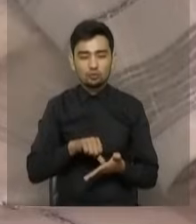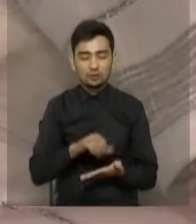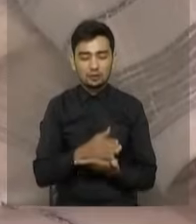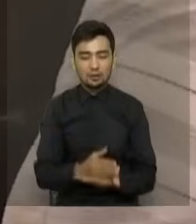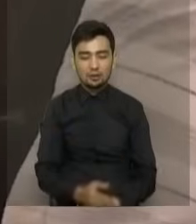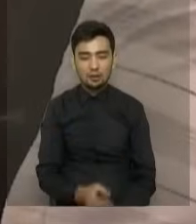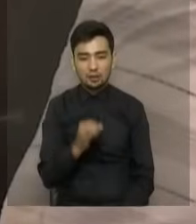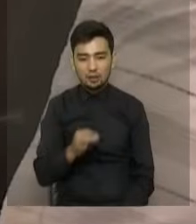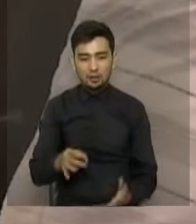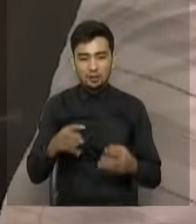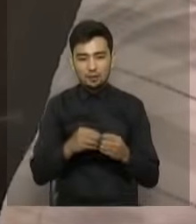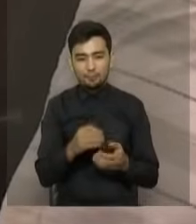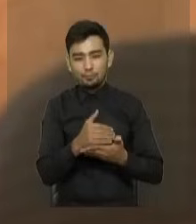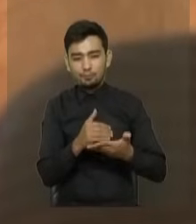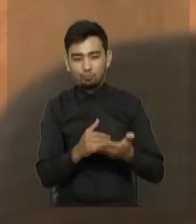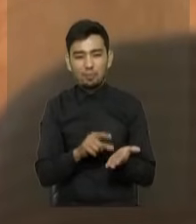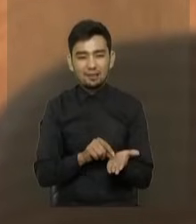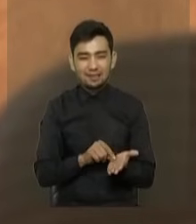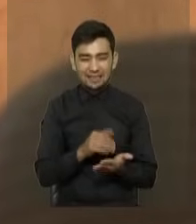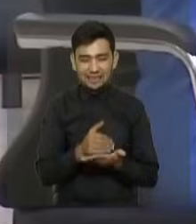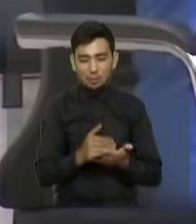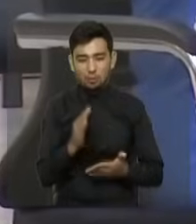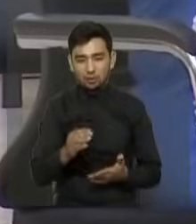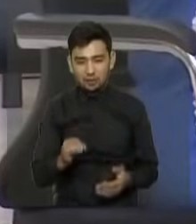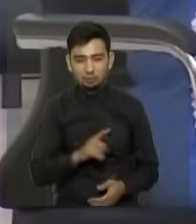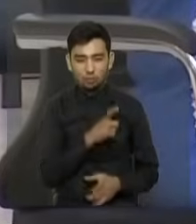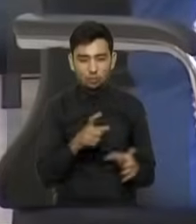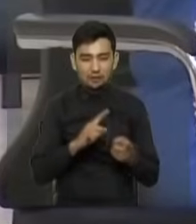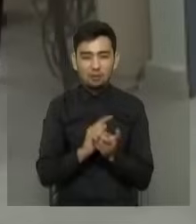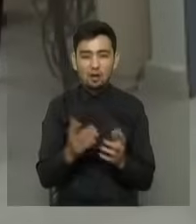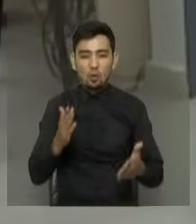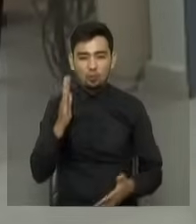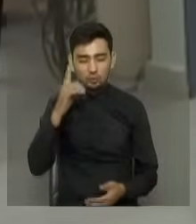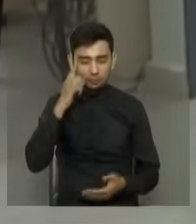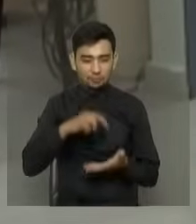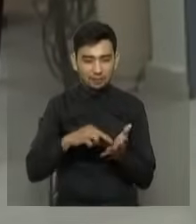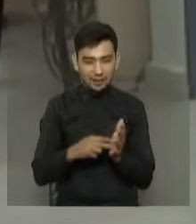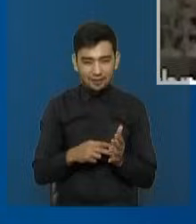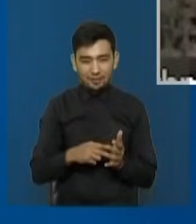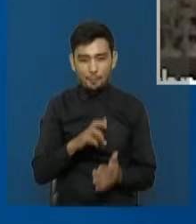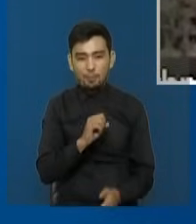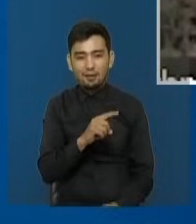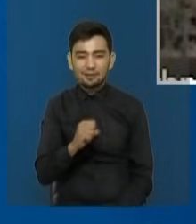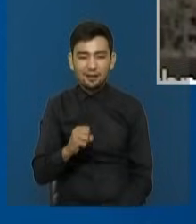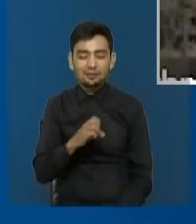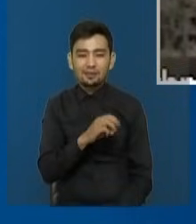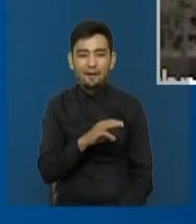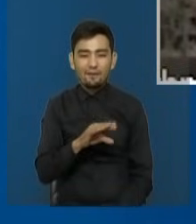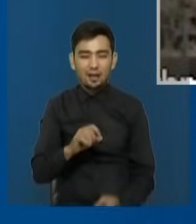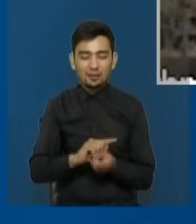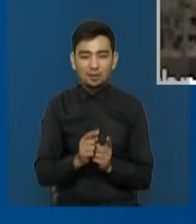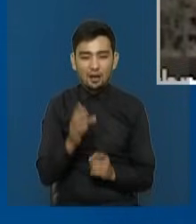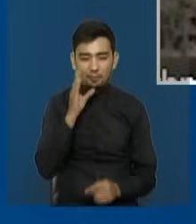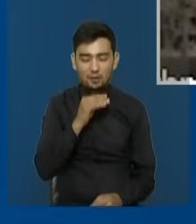Реформа пенсионной системы. Какие изменения подготовили эксперты? Каким образом планируют укрепить базовую ставку? И непонятно, как эти люди